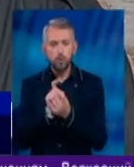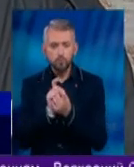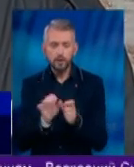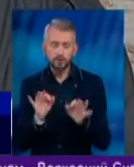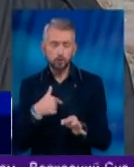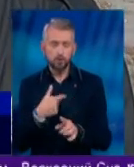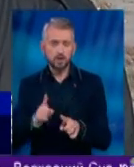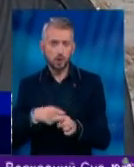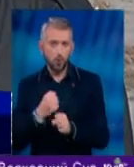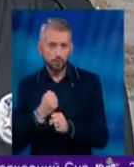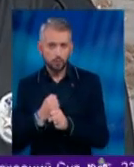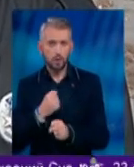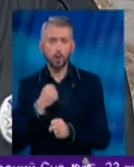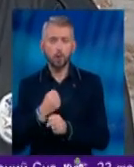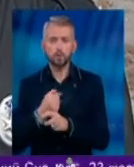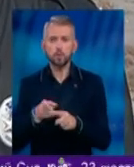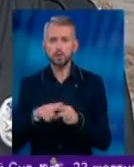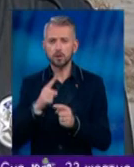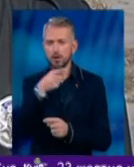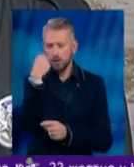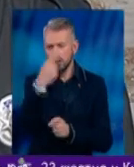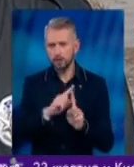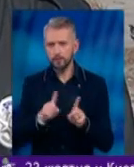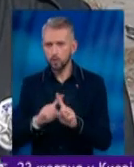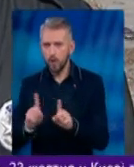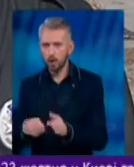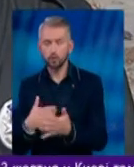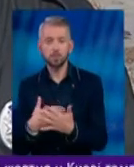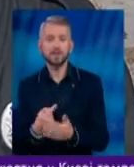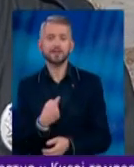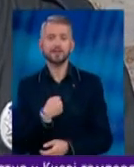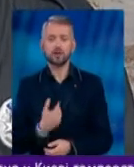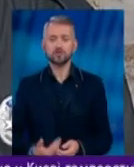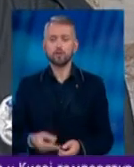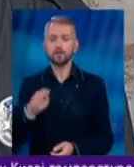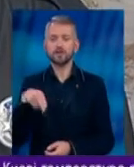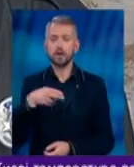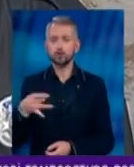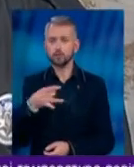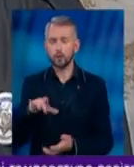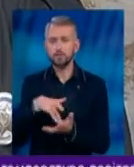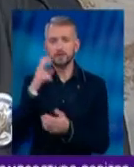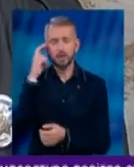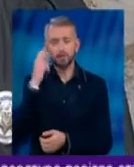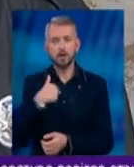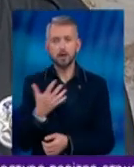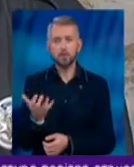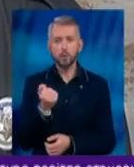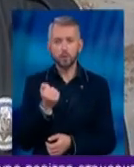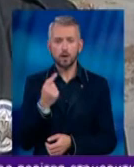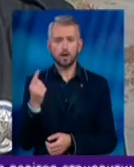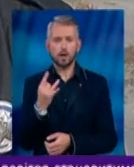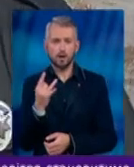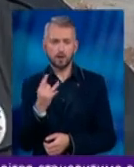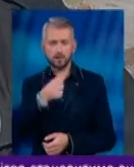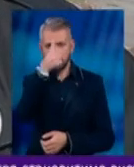робимо. Робимо це індивідуально, скажімо так. Ну, от, наприклад, я живу в Деснянському районі міста Києва, тобто беру там раз, там можливо